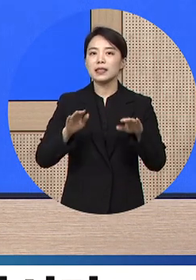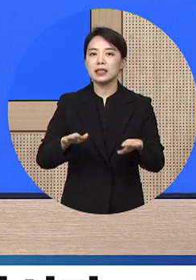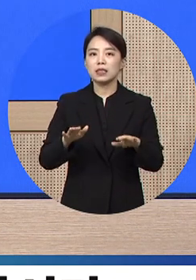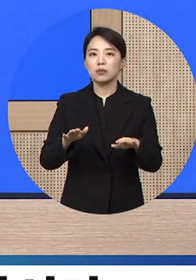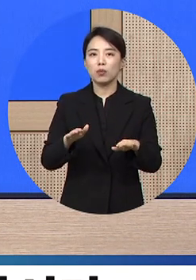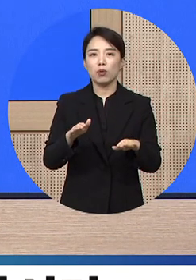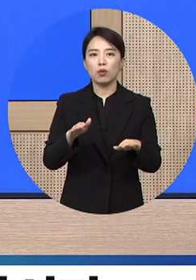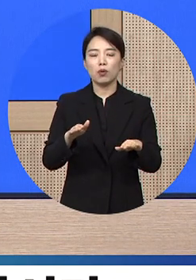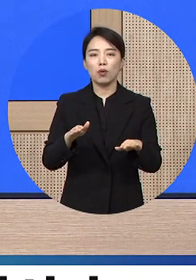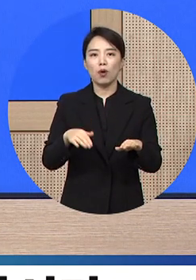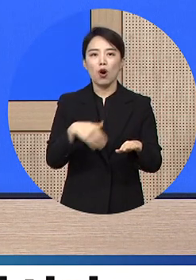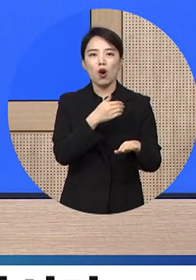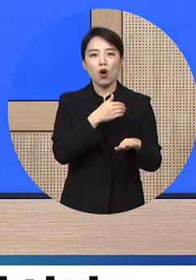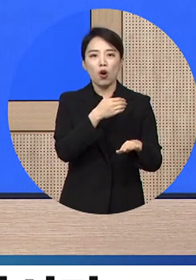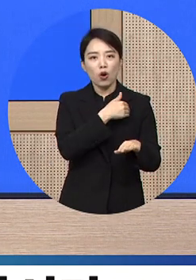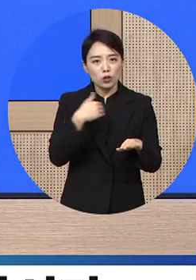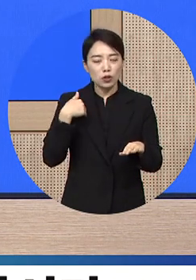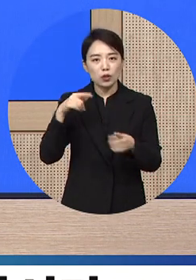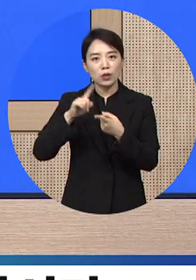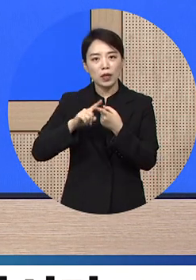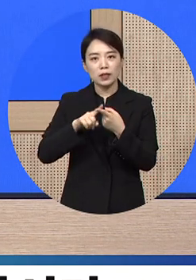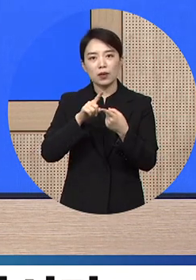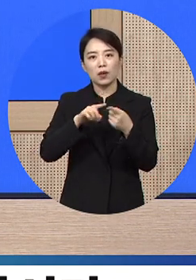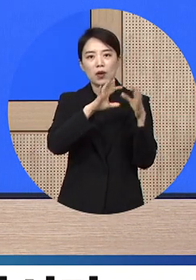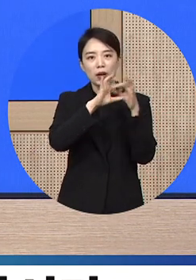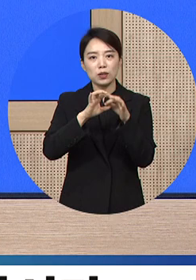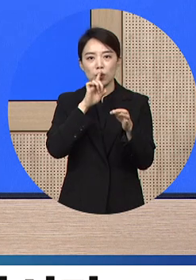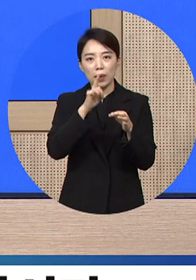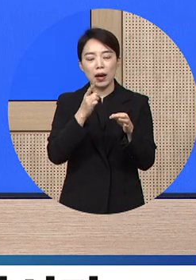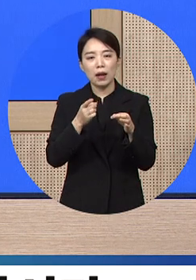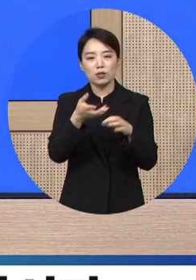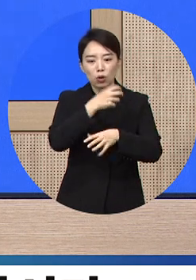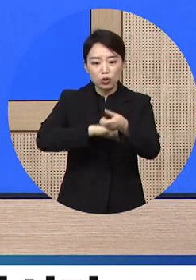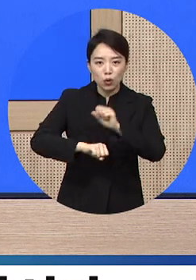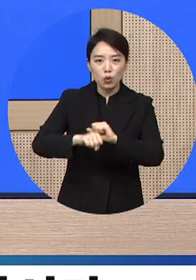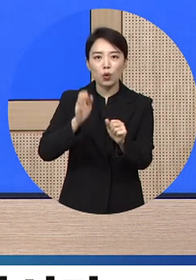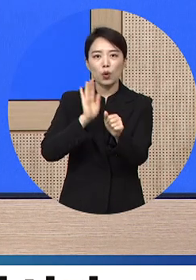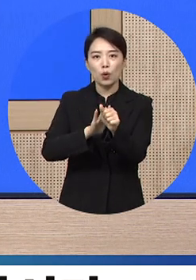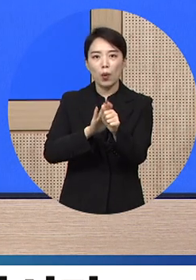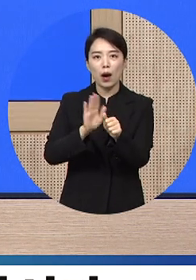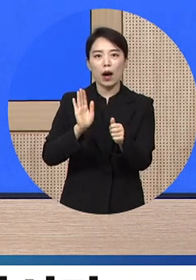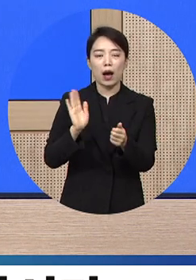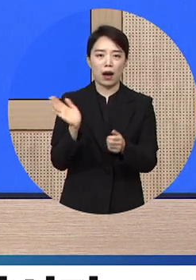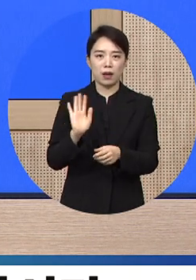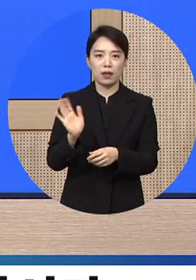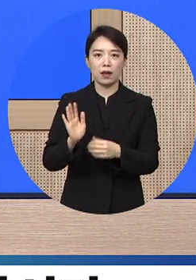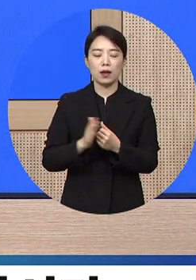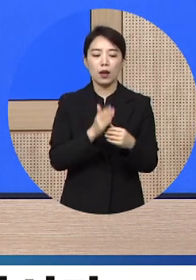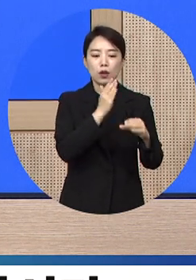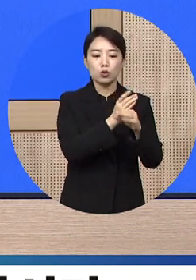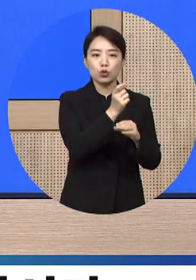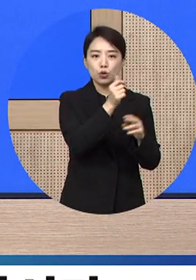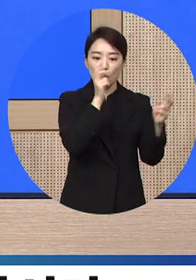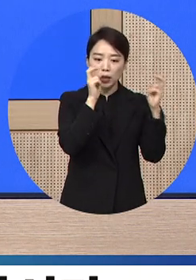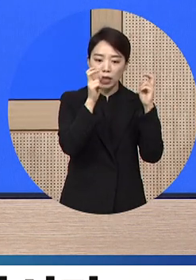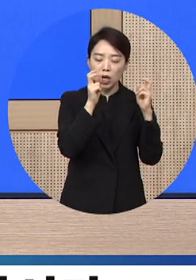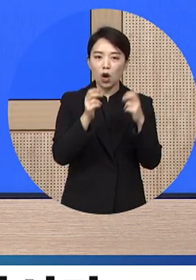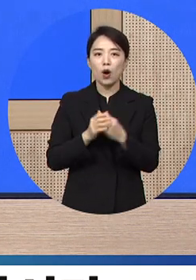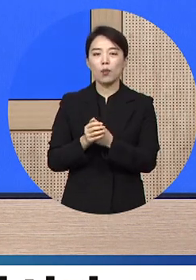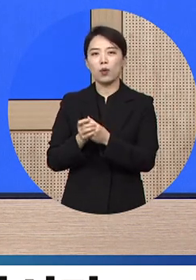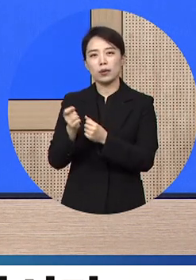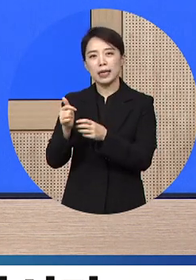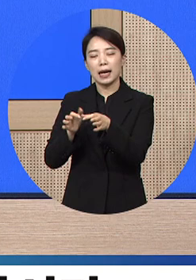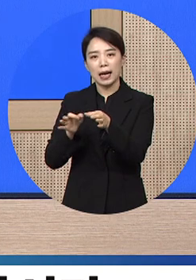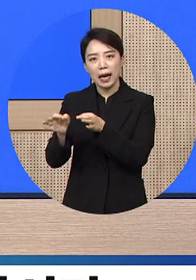얘기를 하면서 적극적인 재정정책을 하고 있지 않습니다. 앞에 말씀드린 중소기업, 소상공인,